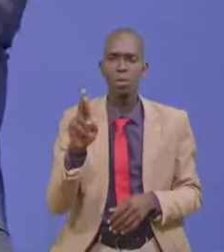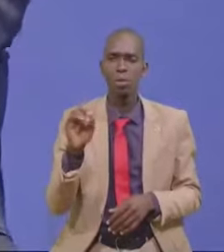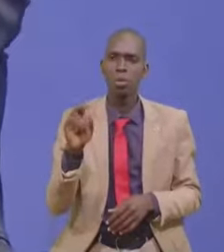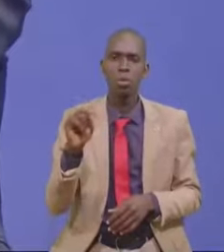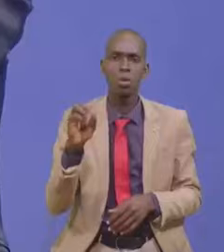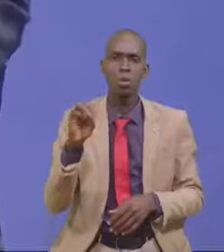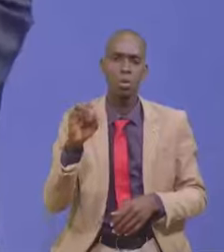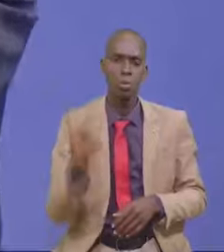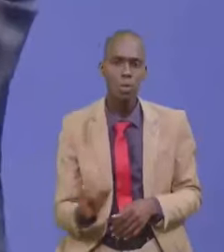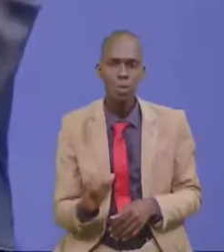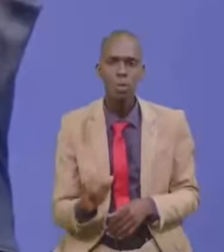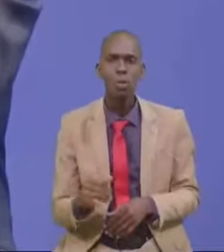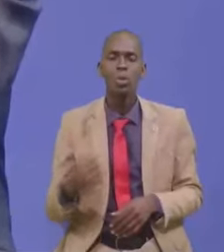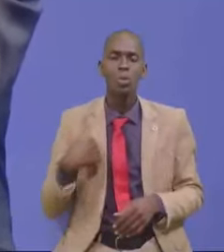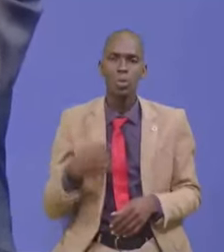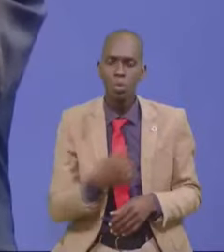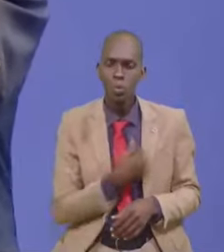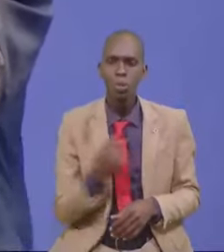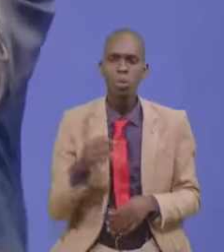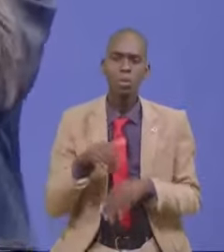Nous regardons avec l'astrologie.